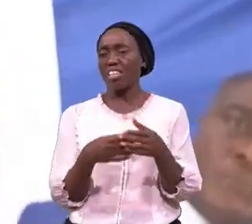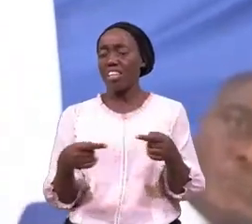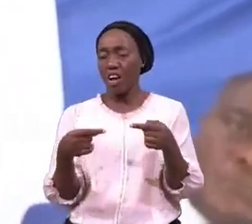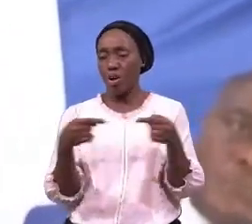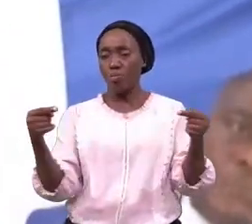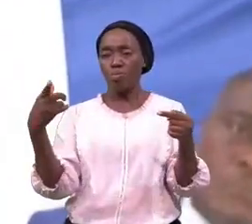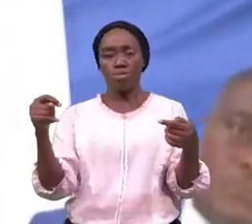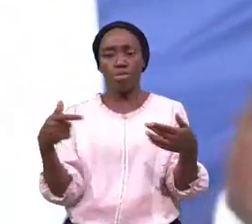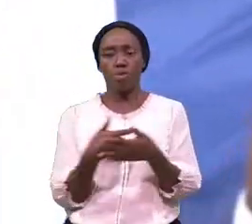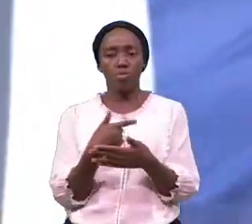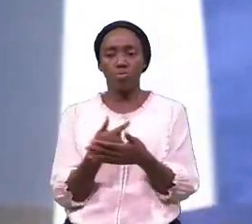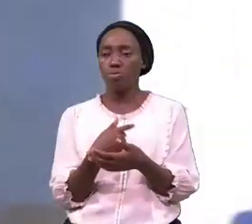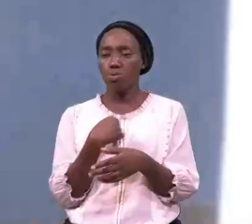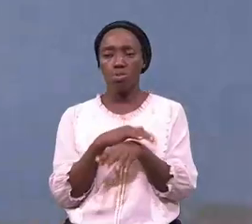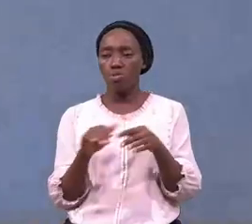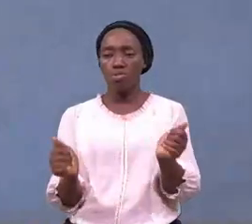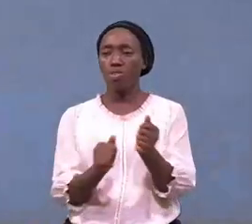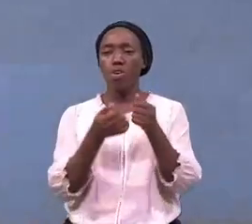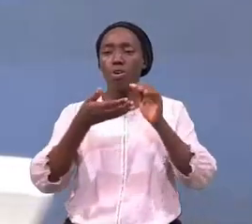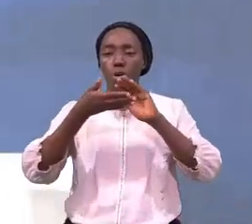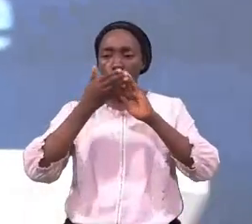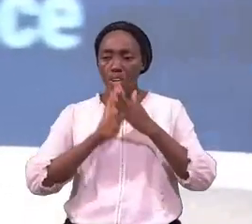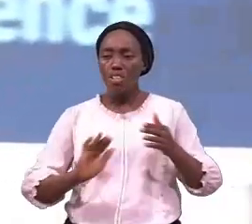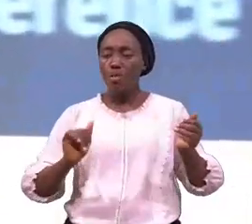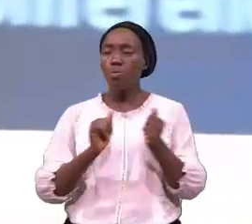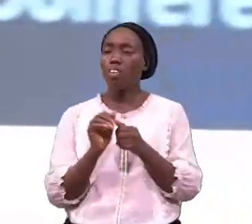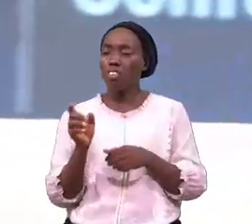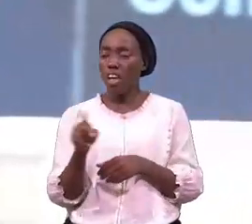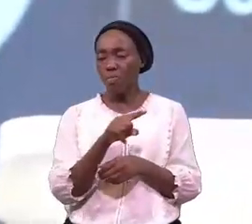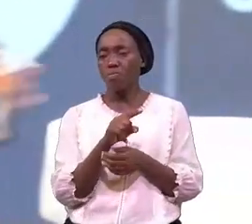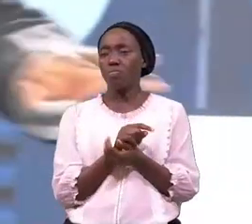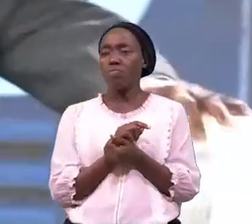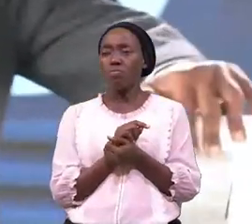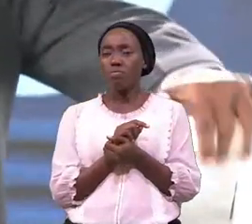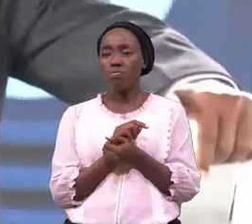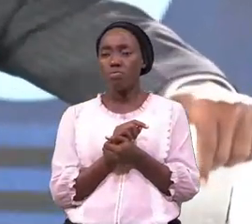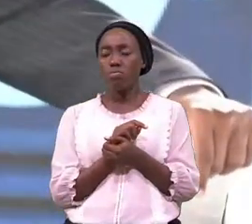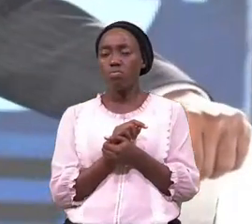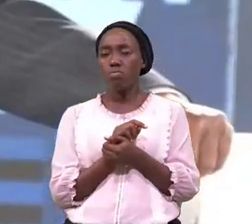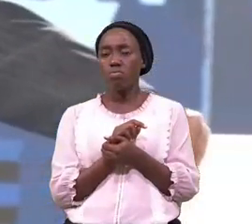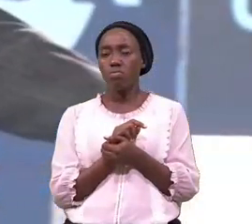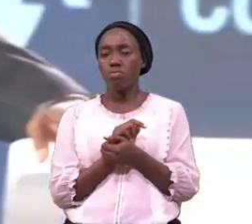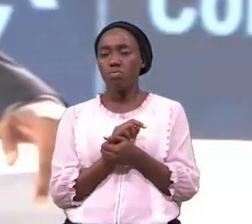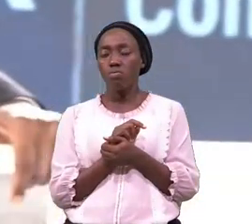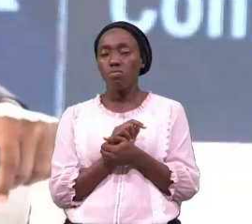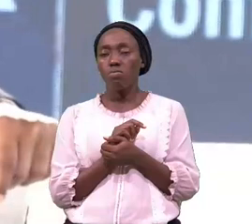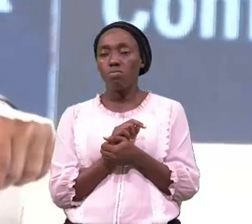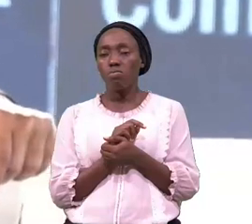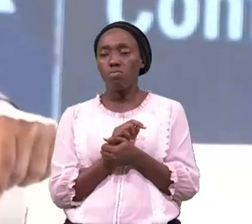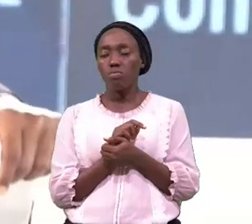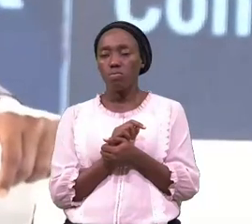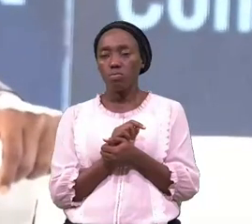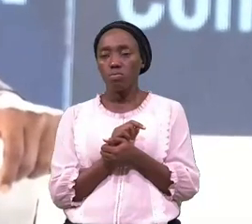On cherche la paix, pas avec des gens comme Judas qui veulent détruire l'évangile et détruire tout. Mais on recherche la paix avec ceux-là qui